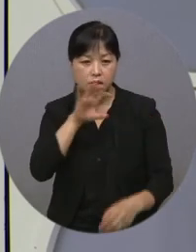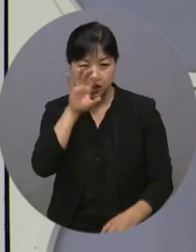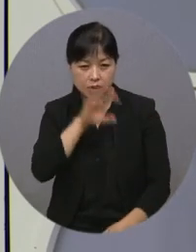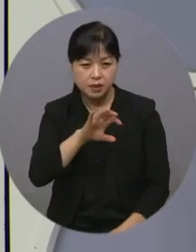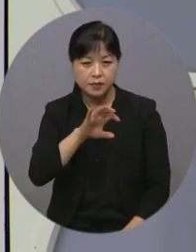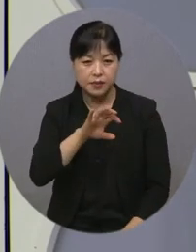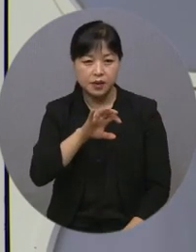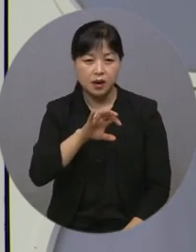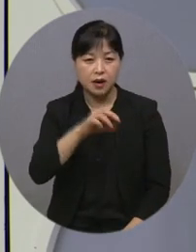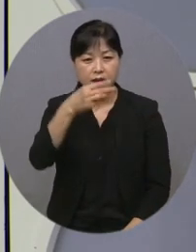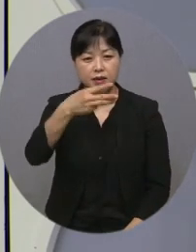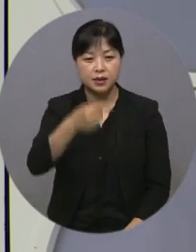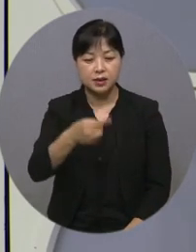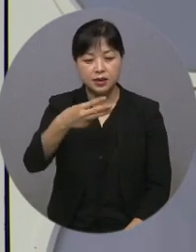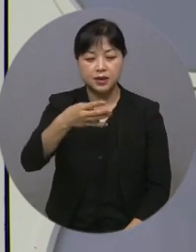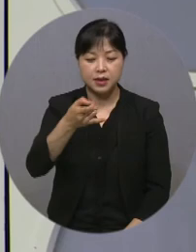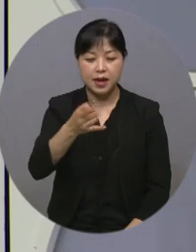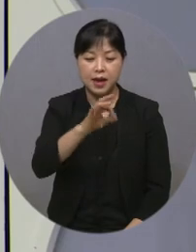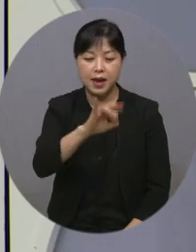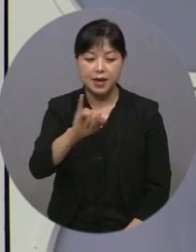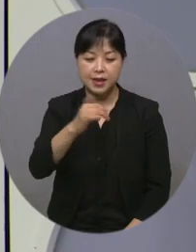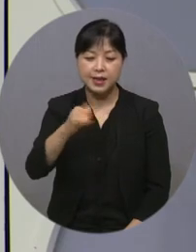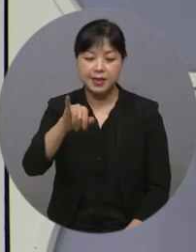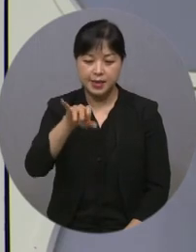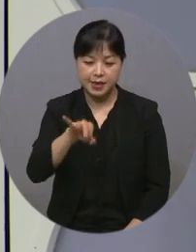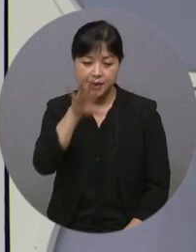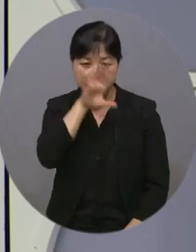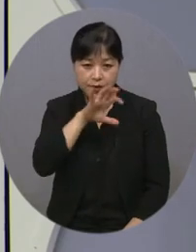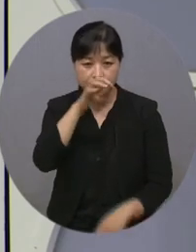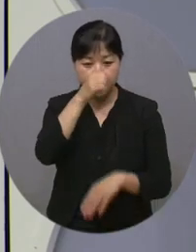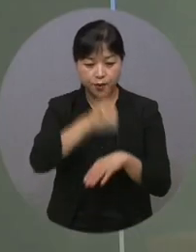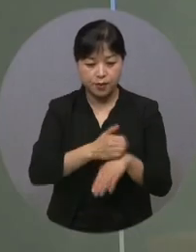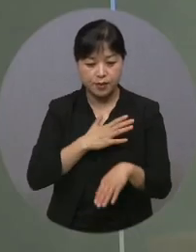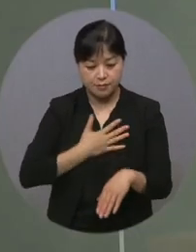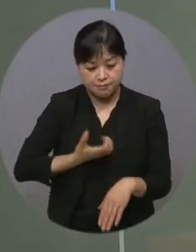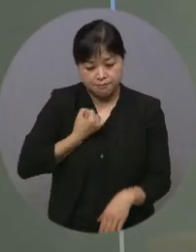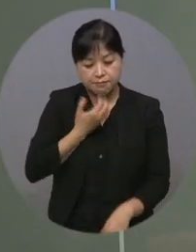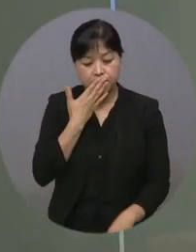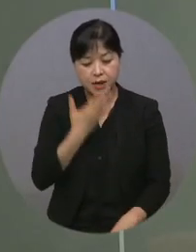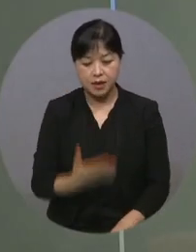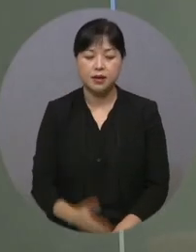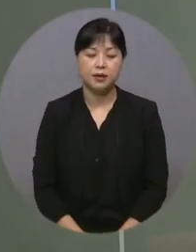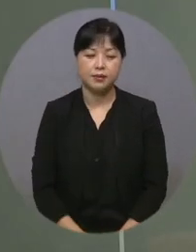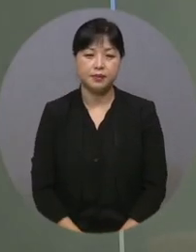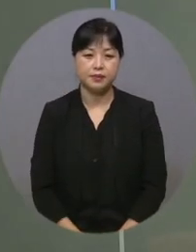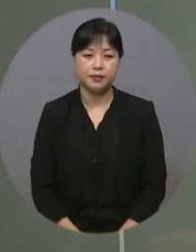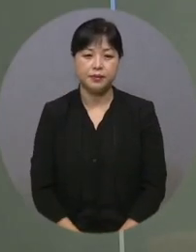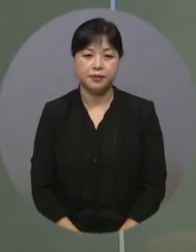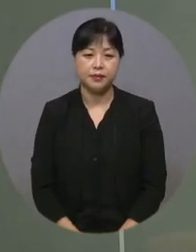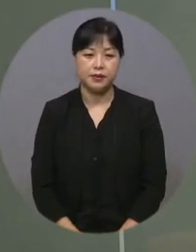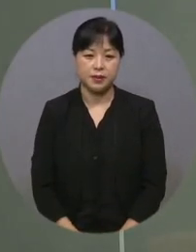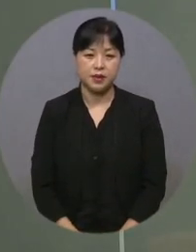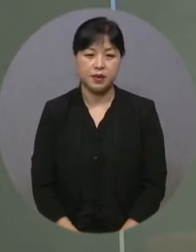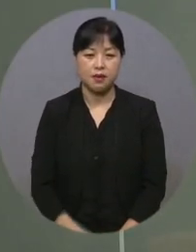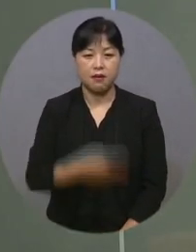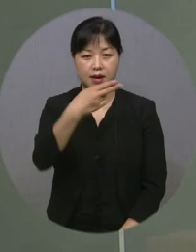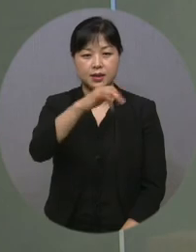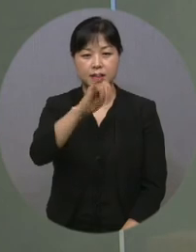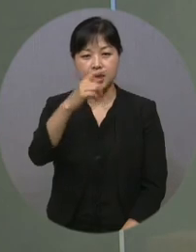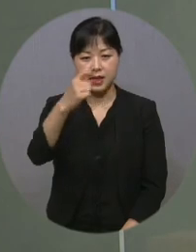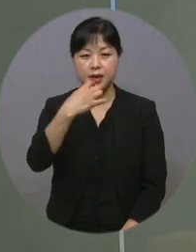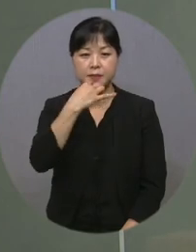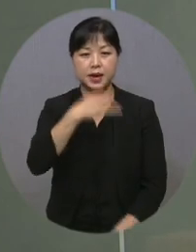연습하고 반복하고 그것이 돼야 내 것으로 만들어지는 것이죠. HIT만 잘